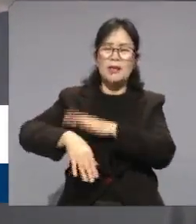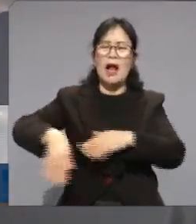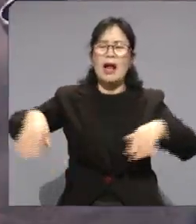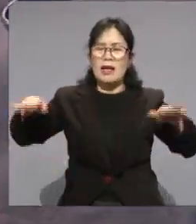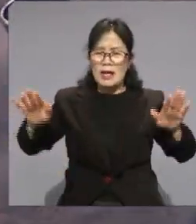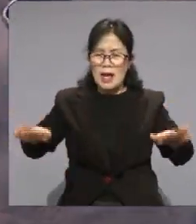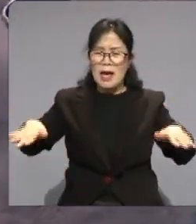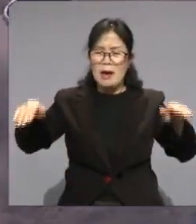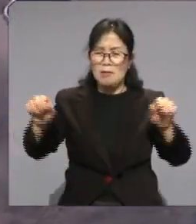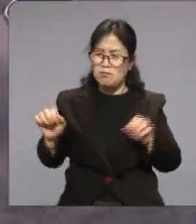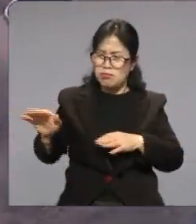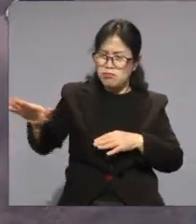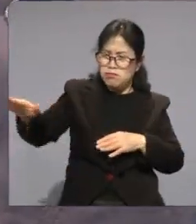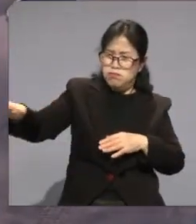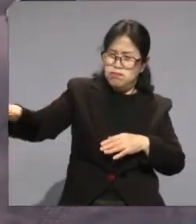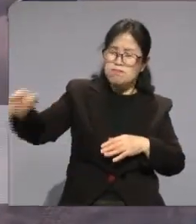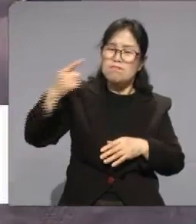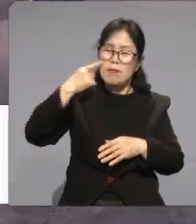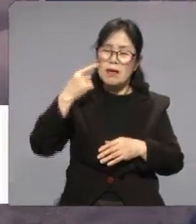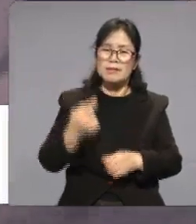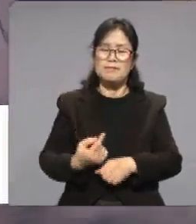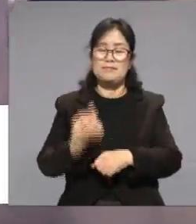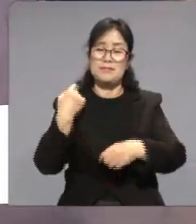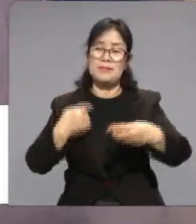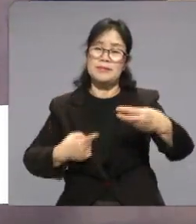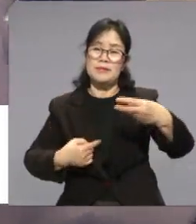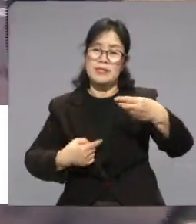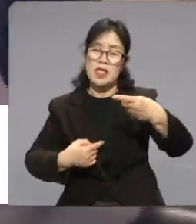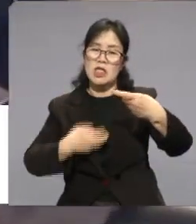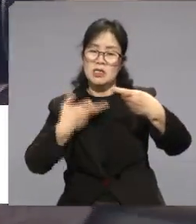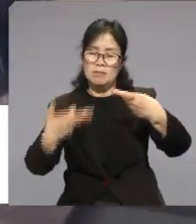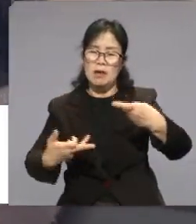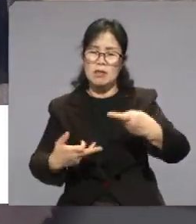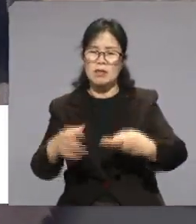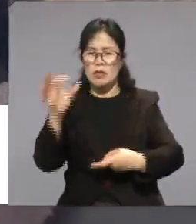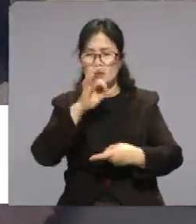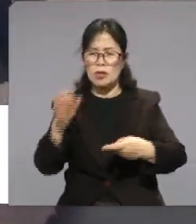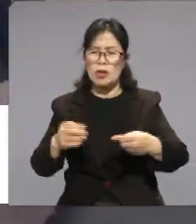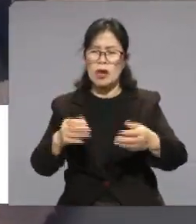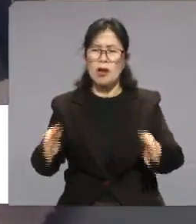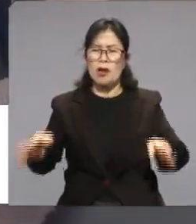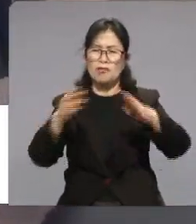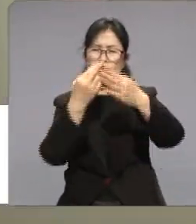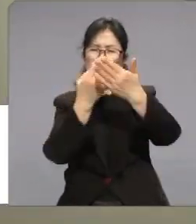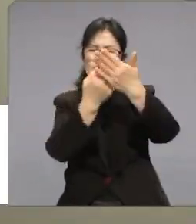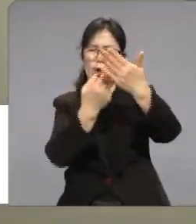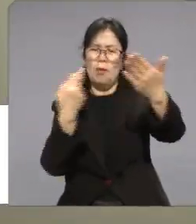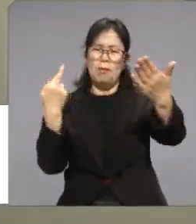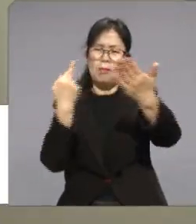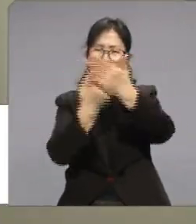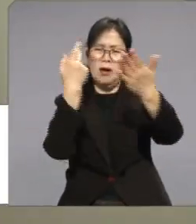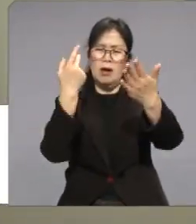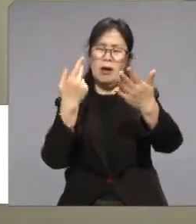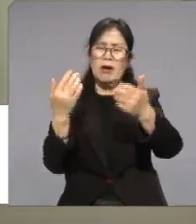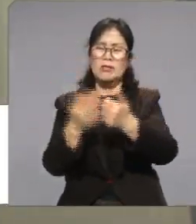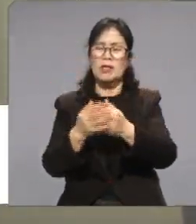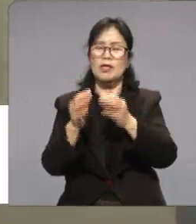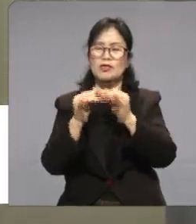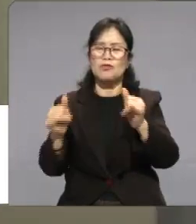펴봅니다 지난달 18일 연에 한 건물 유리창과 충돌했다 에게